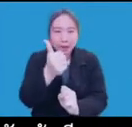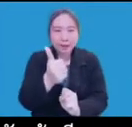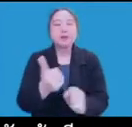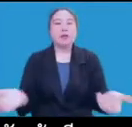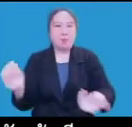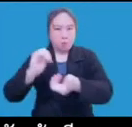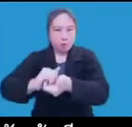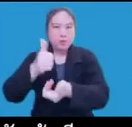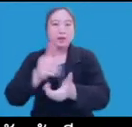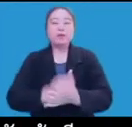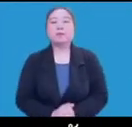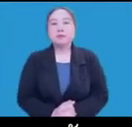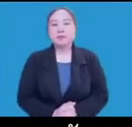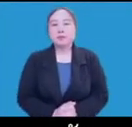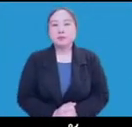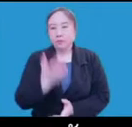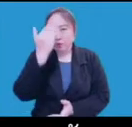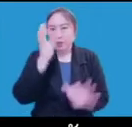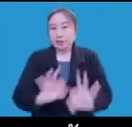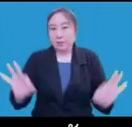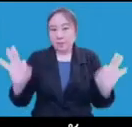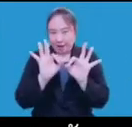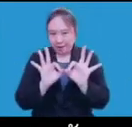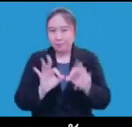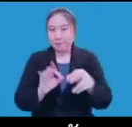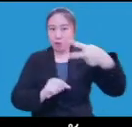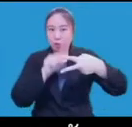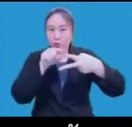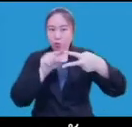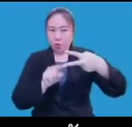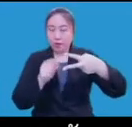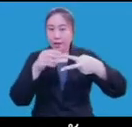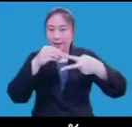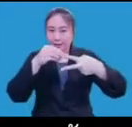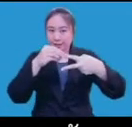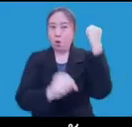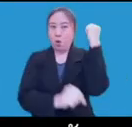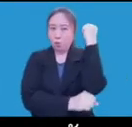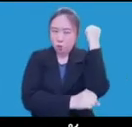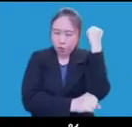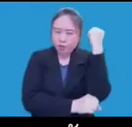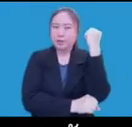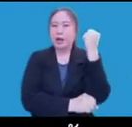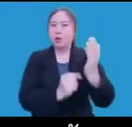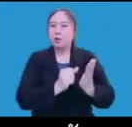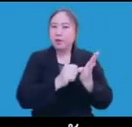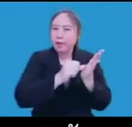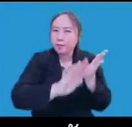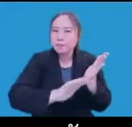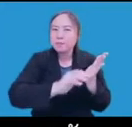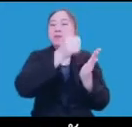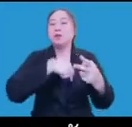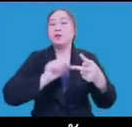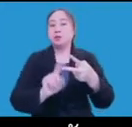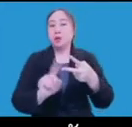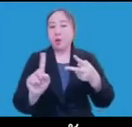ผนวกกันได้เพราะว่าเราเน้นที่2ส่วนส่วนแรกคือแก้จนแก้อาการส่วนที่